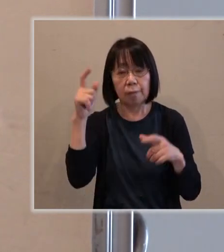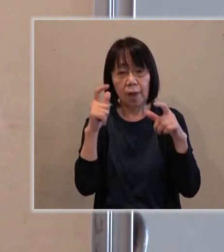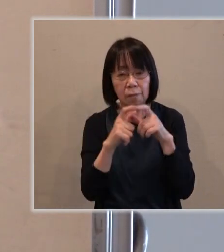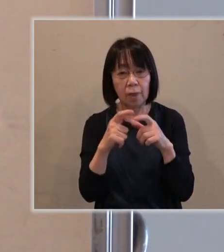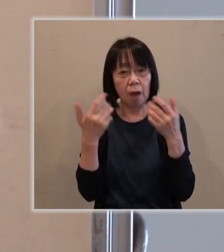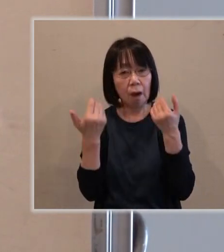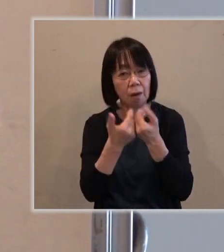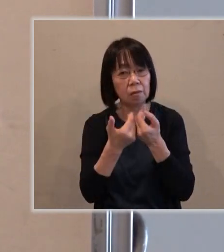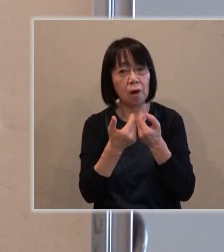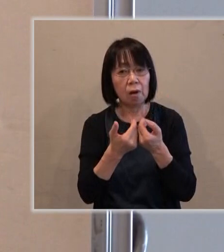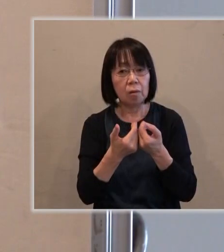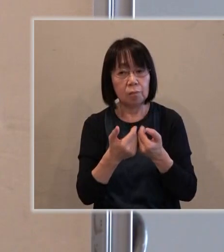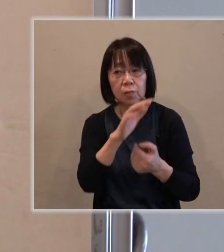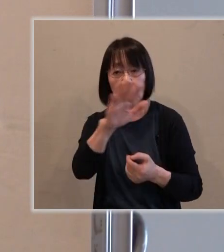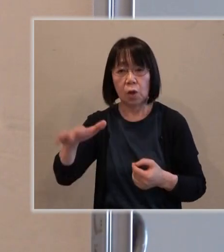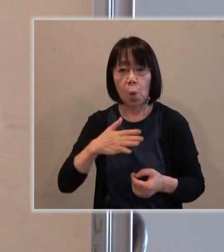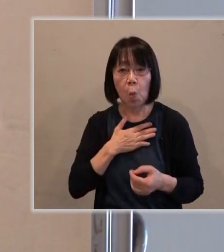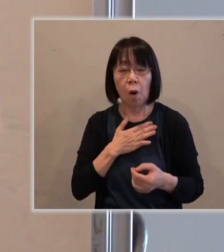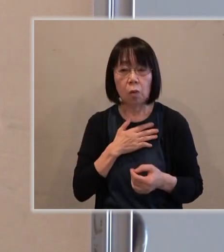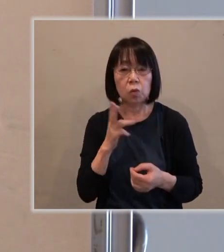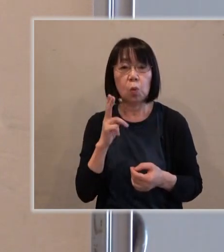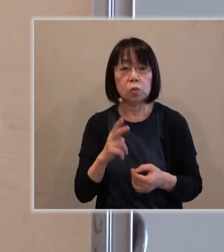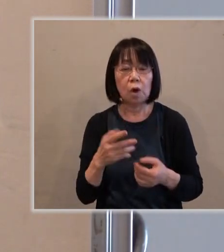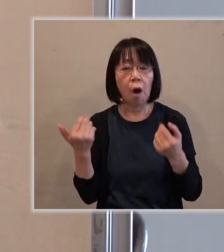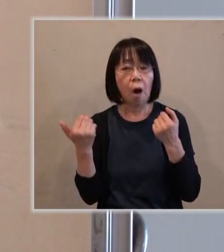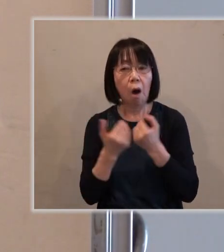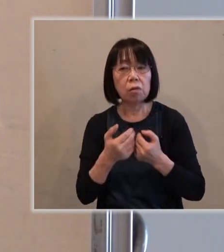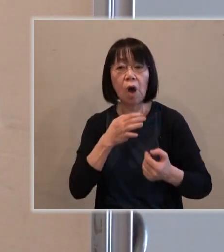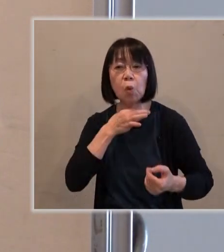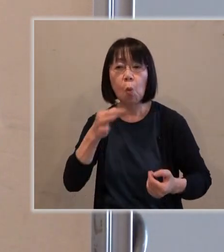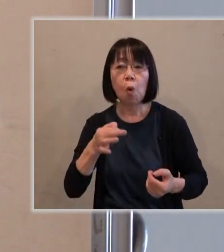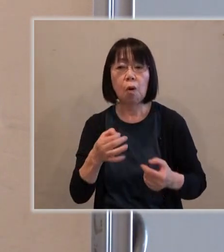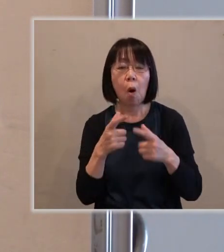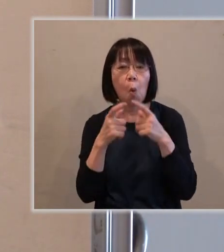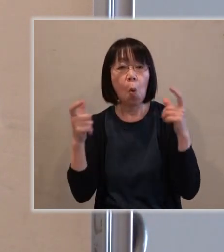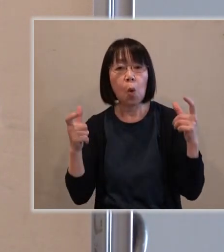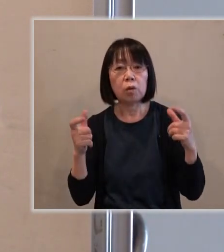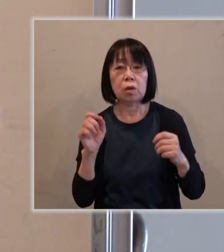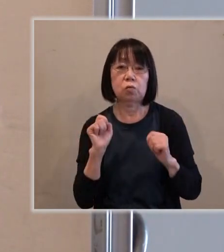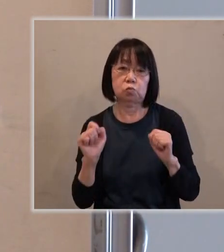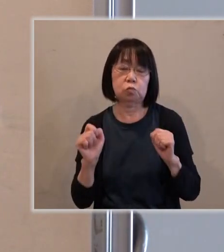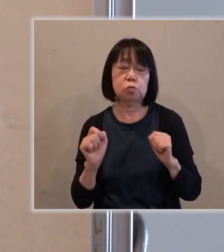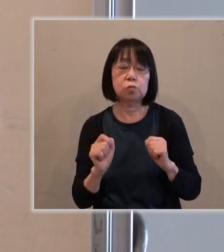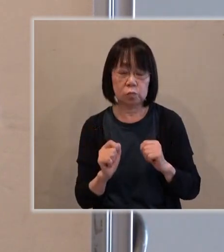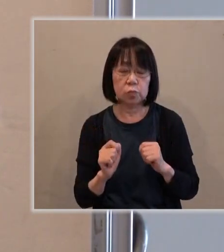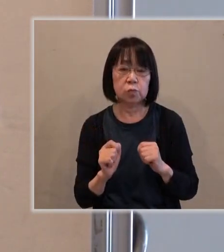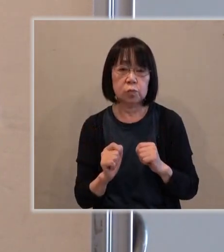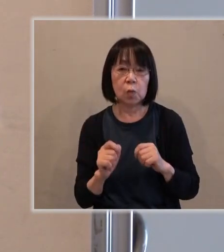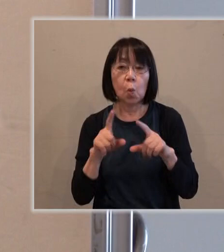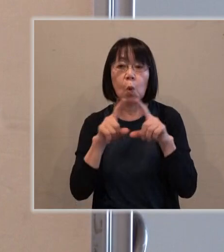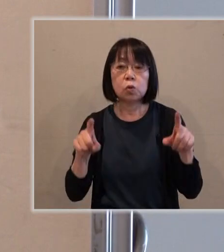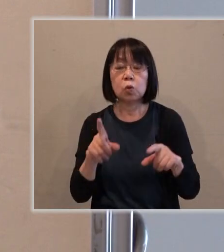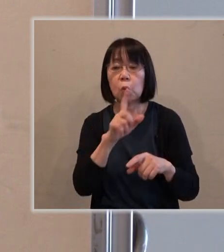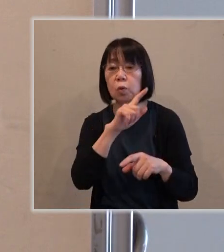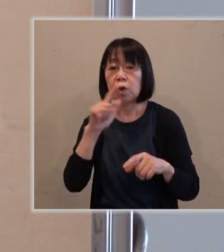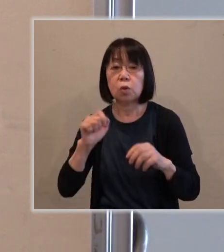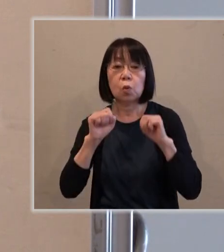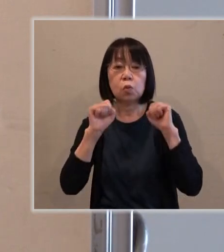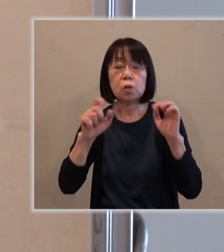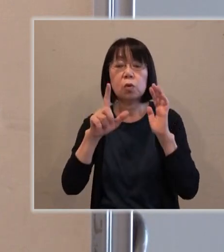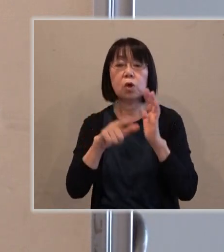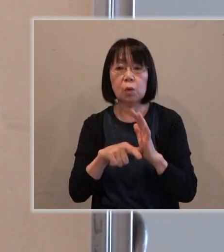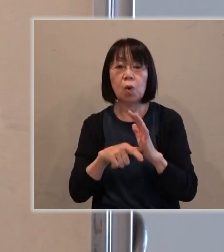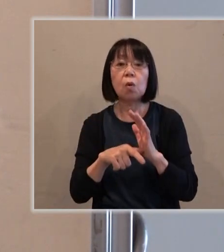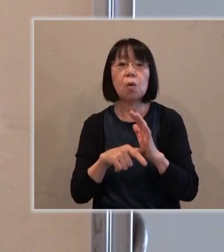あ、反対の声とかが多かったりすると思うんですよ。まあ、それはもちろん何をやるに対しても批判っていうものはつきものですよ